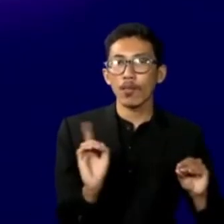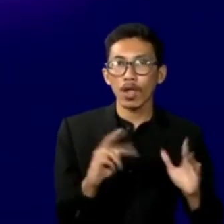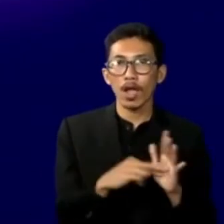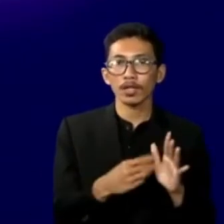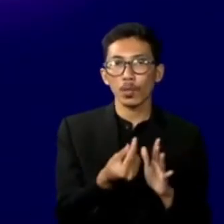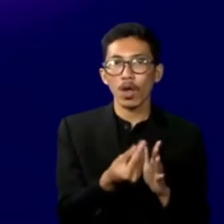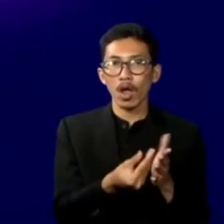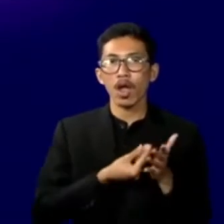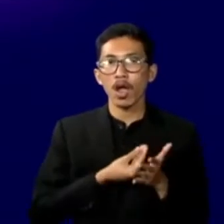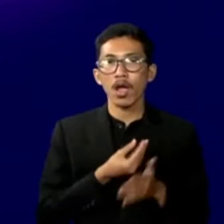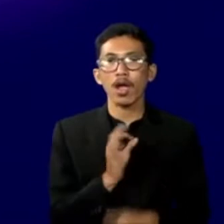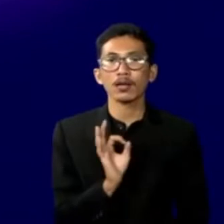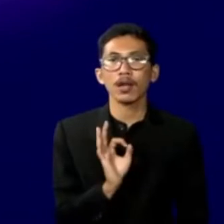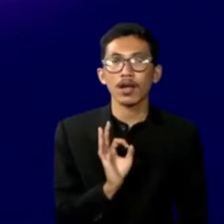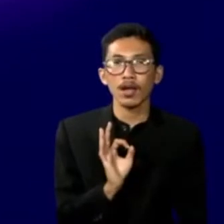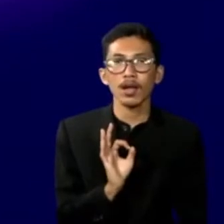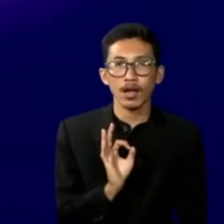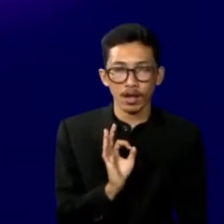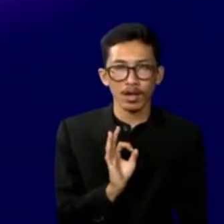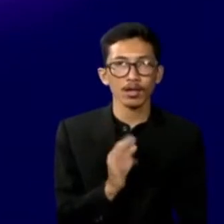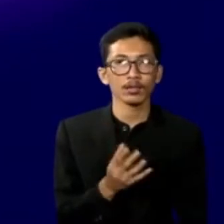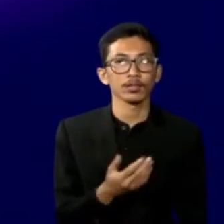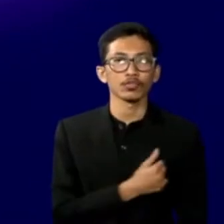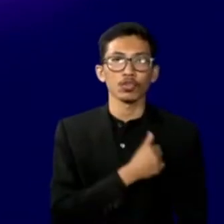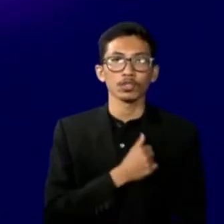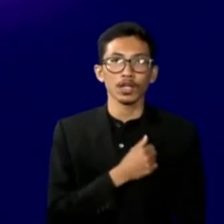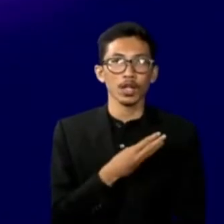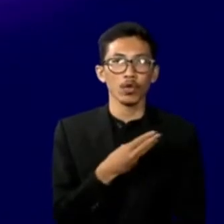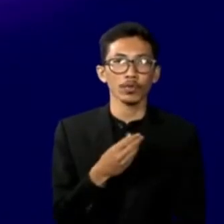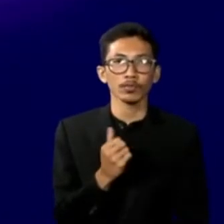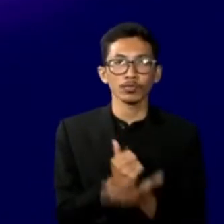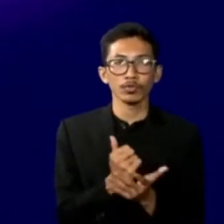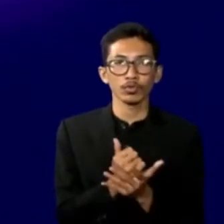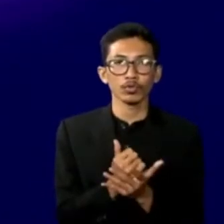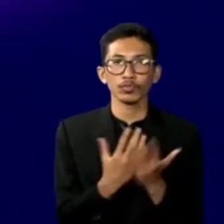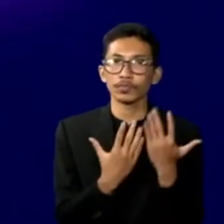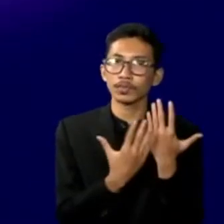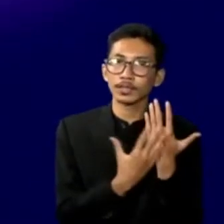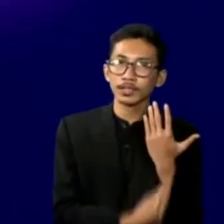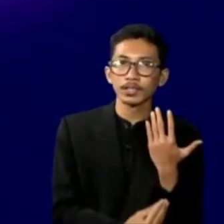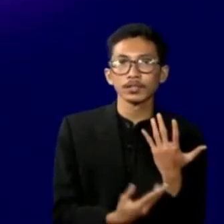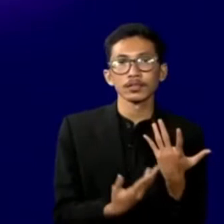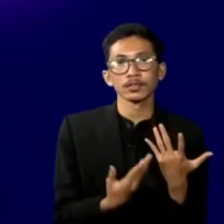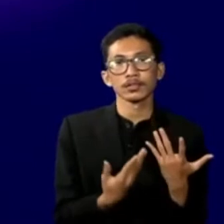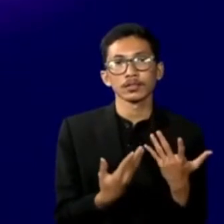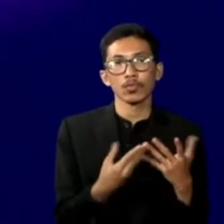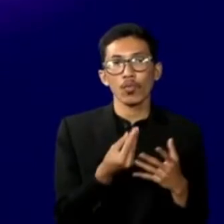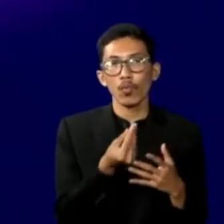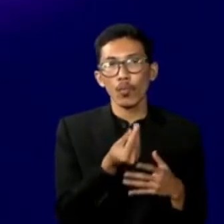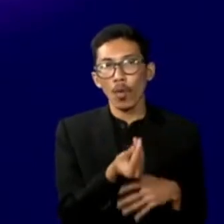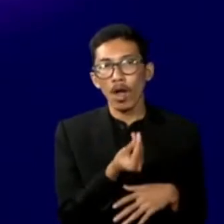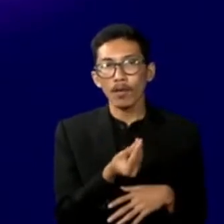bawah ya sosial-ekonomi yang dibawa mereka nggak bisa misalnya dapat